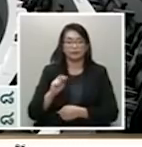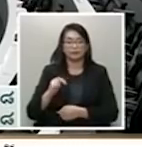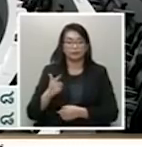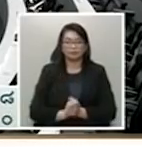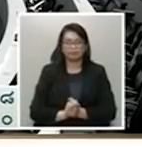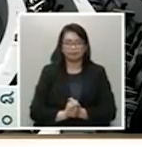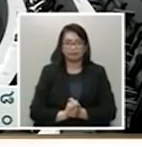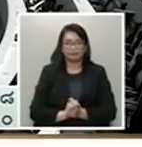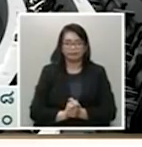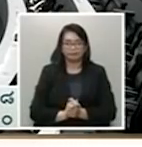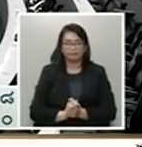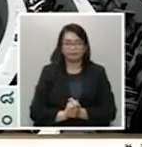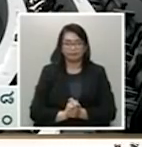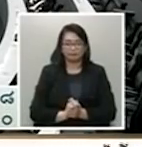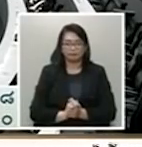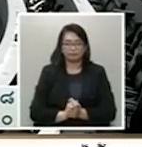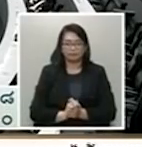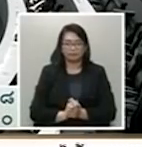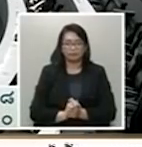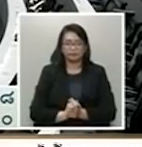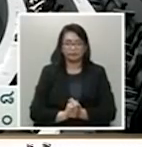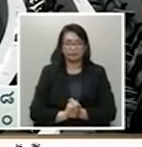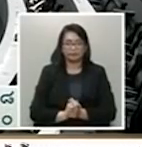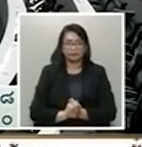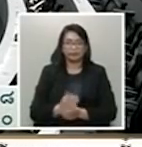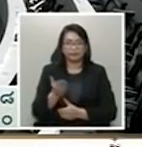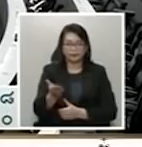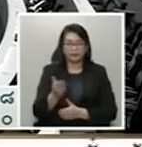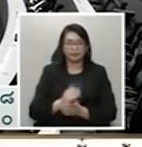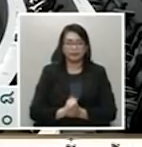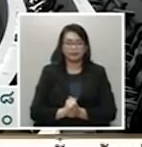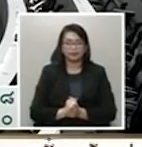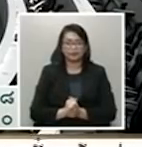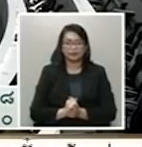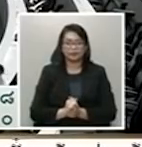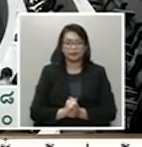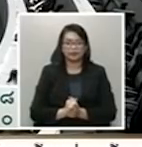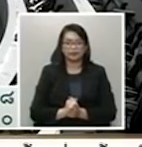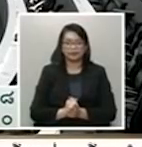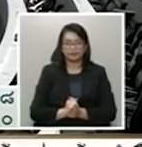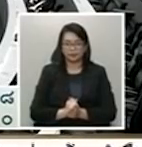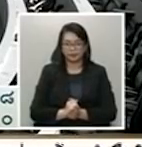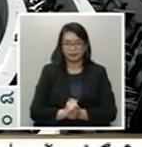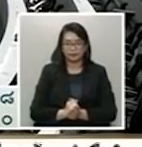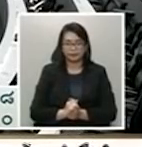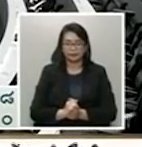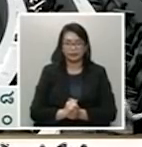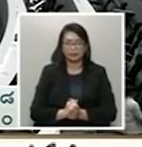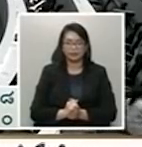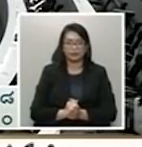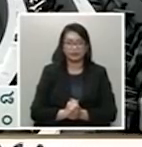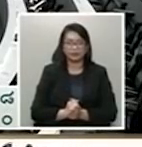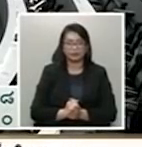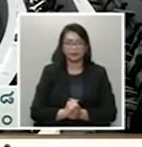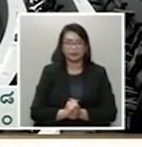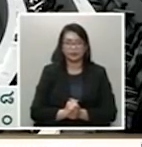นนาทีนี้จนเช้าวันนี้เนี่ยก็ยังได้รับรายงานจากสมาชิกในพรรคเราซึ่งเรื่องอย่างนี้เ